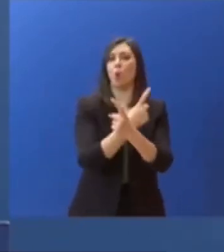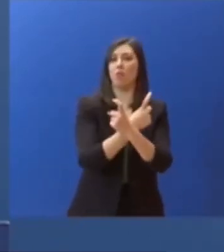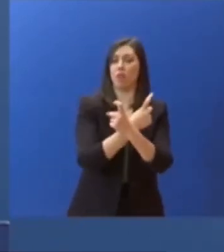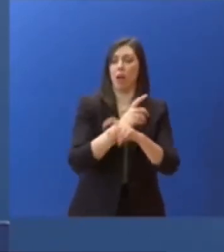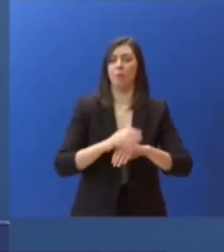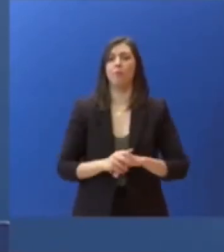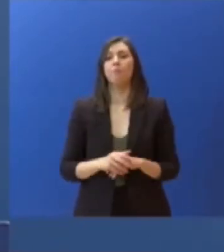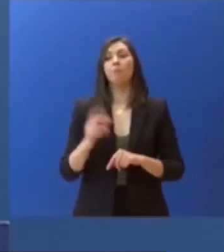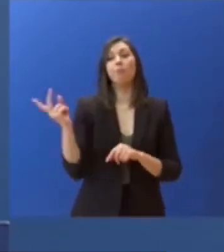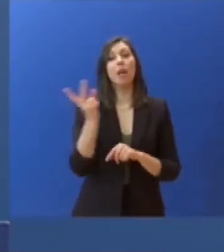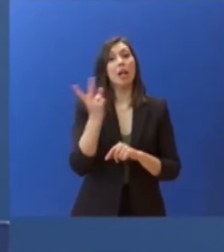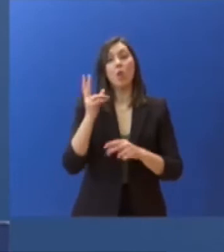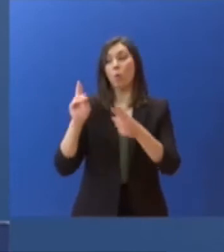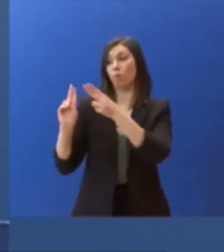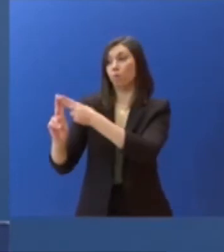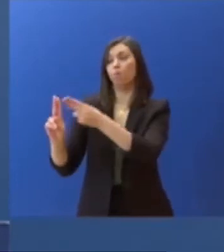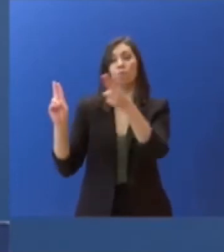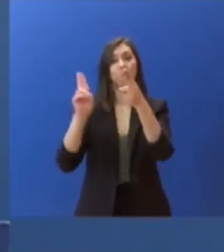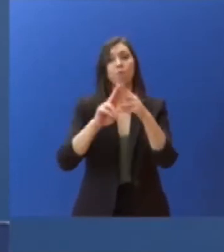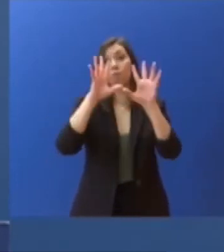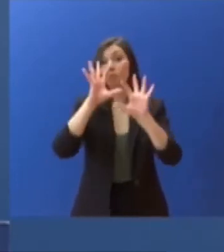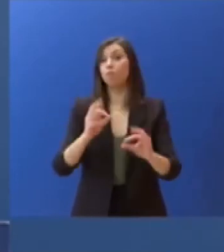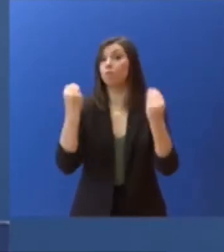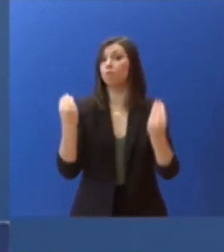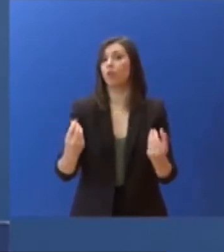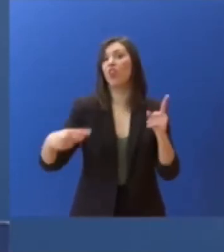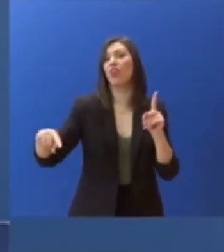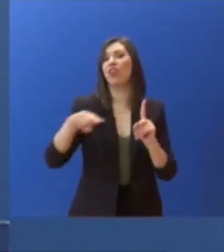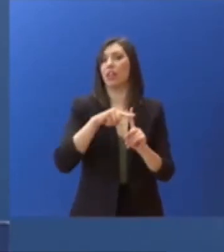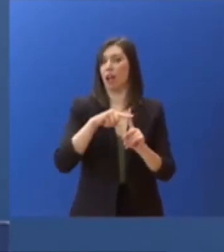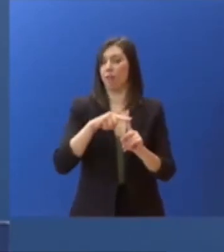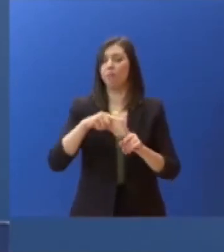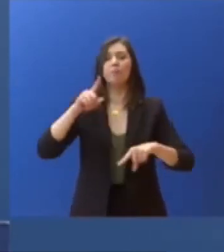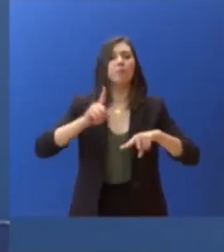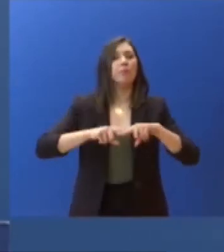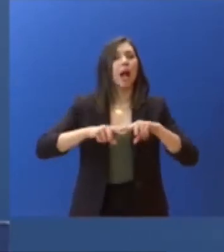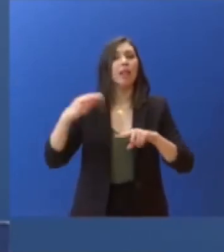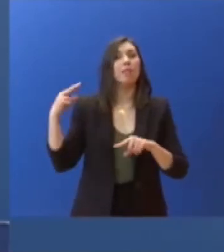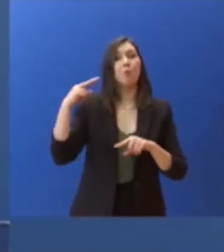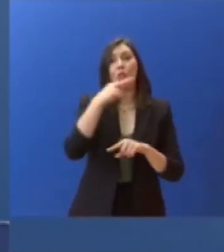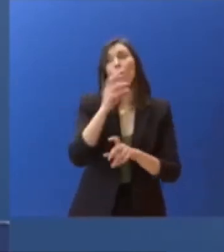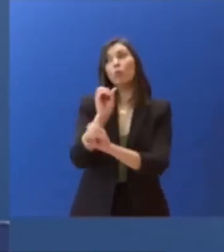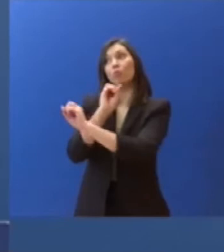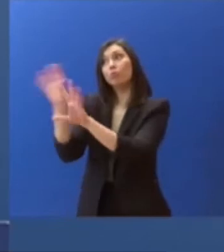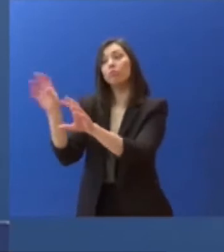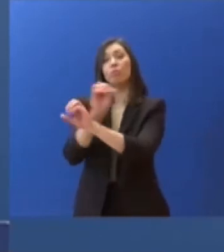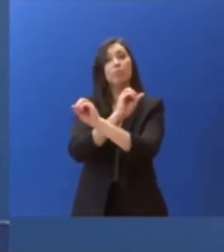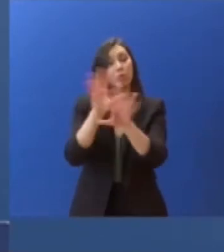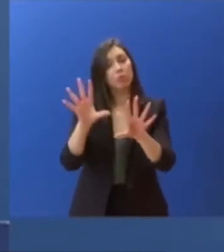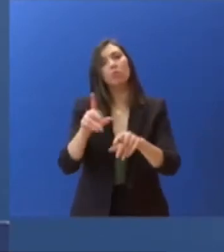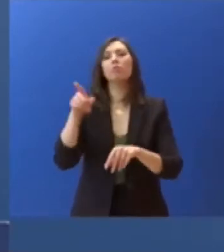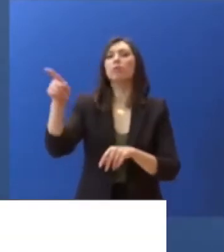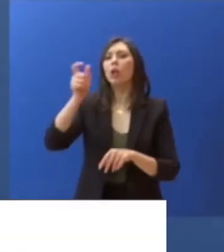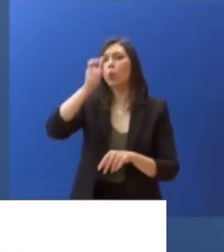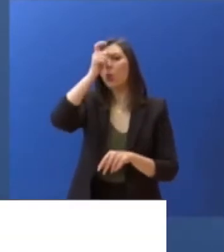Ευρωπαίους ηγέτες πραγματοποιήθηκαν σε εξαιρετικό κλίμα. Ο Έλληνας Πρωθυπουργός ενημέρωσε τους δύο ηγέτες για την οργανωμένη, μαζική